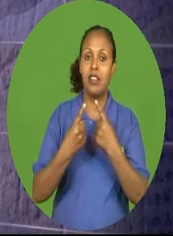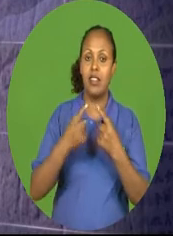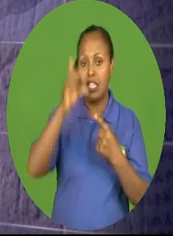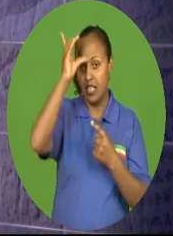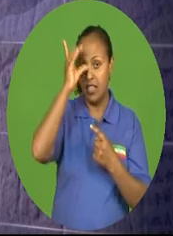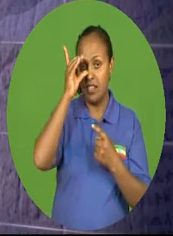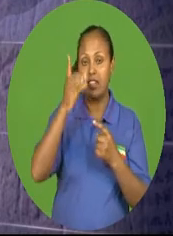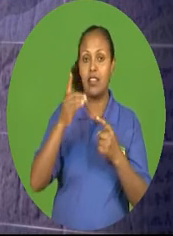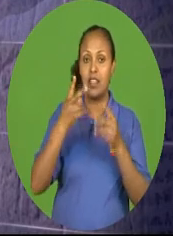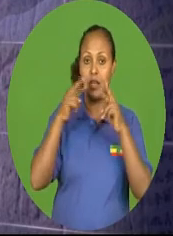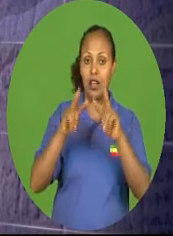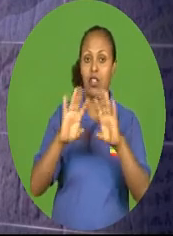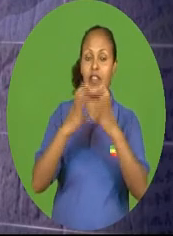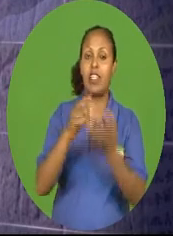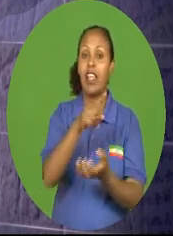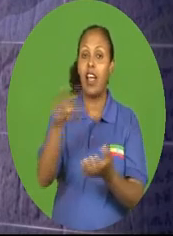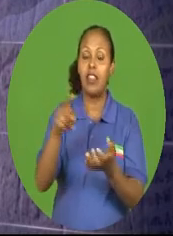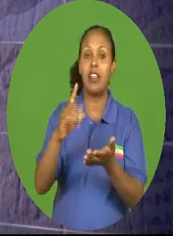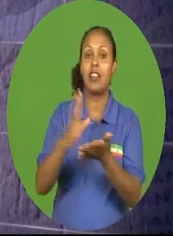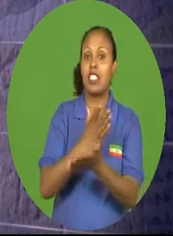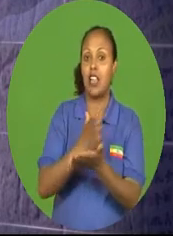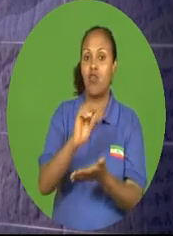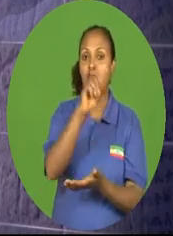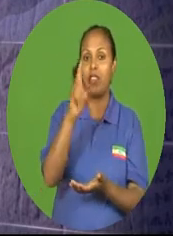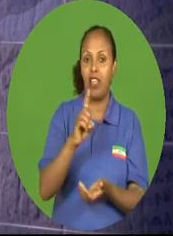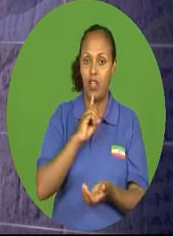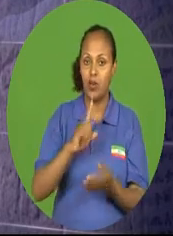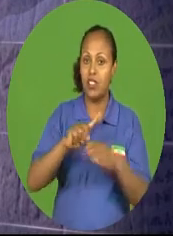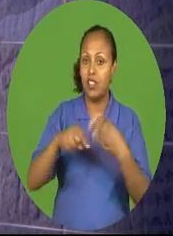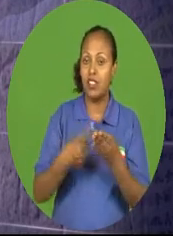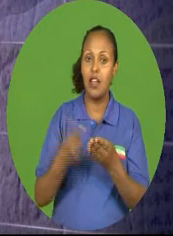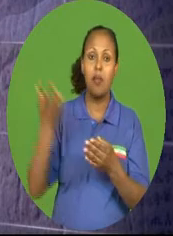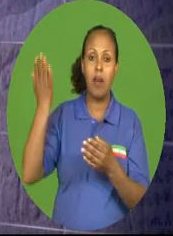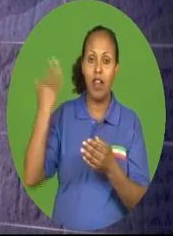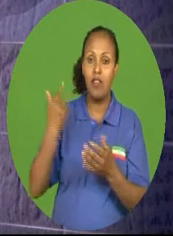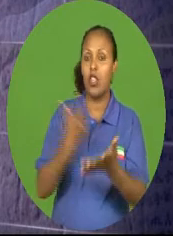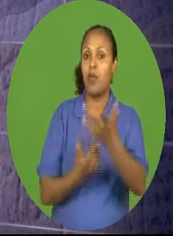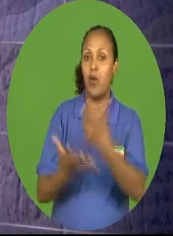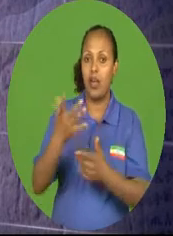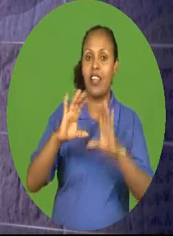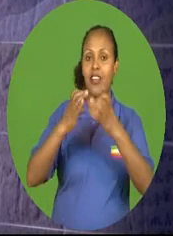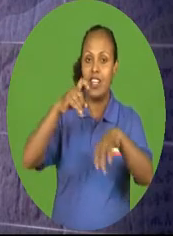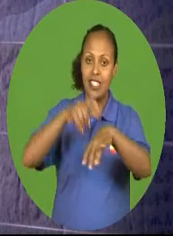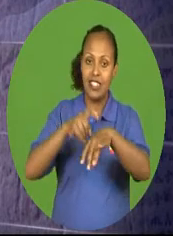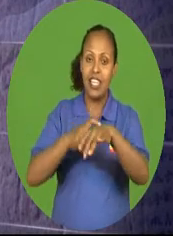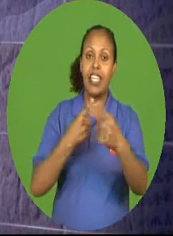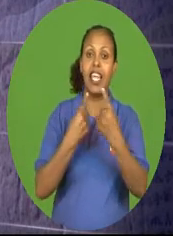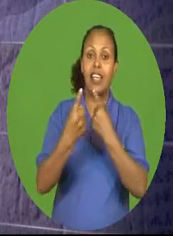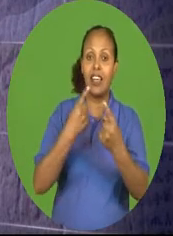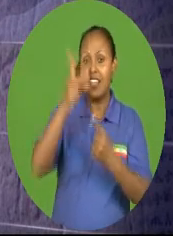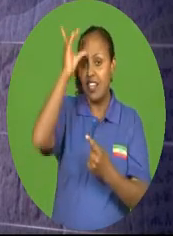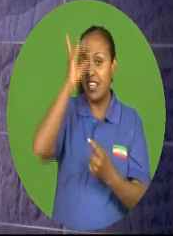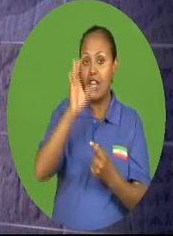የንግግር ክህልን የተመለከተው ክፍል የእናንተን ተሳትፎ የሚጠይቅ ነው። ስለዚህ ባለፈው የመወያያ ክፍለ